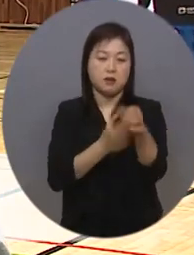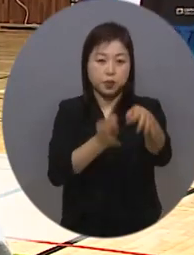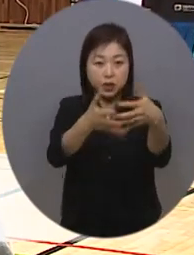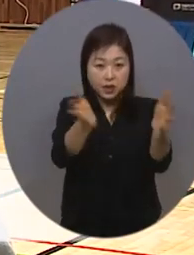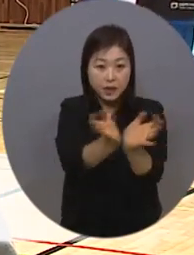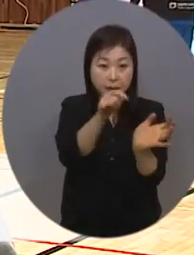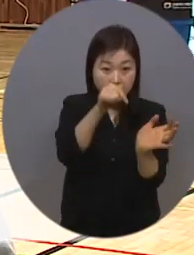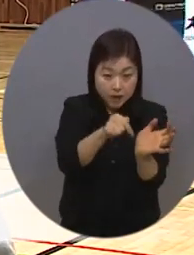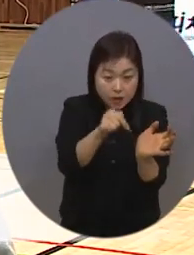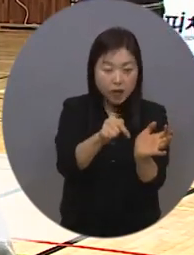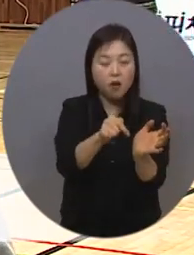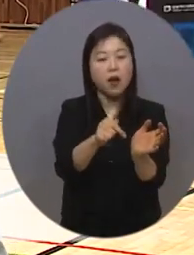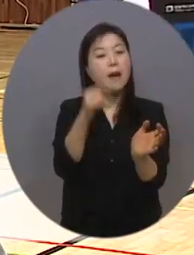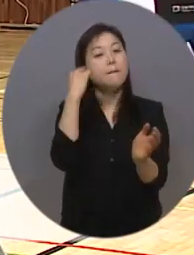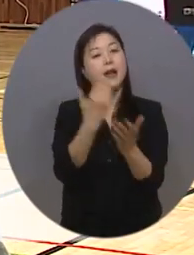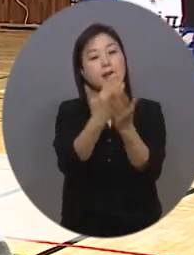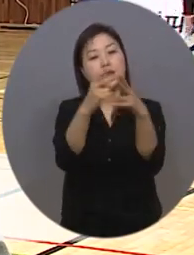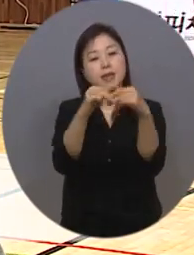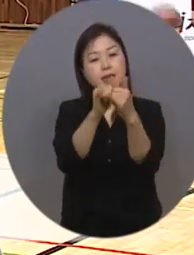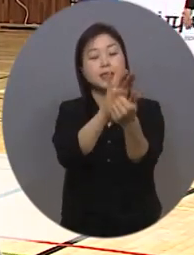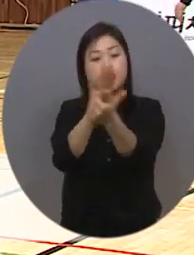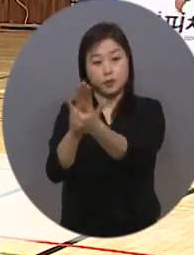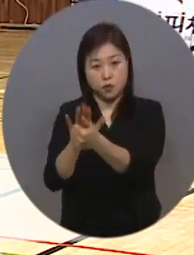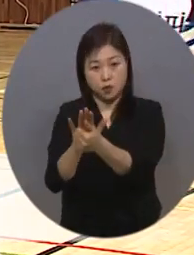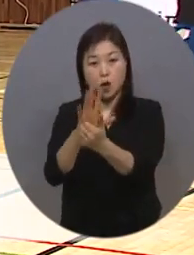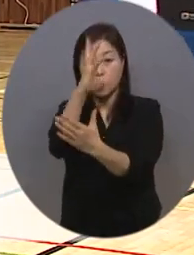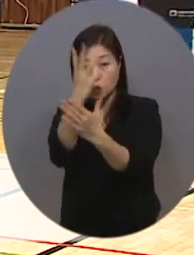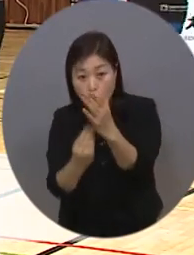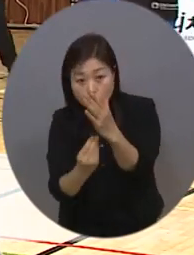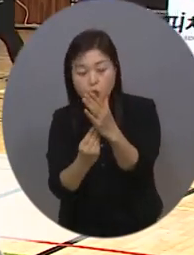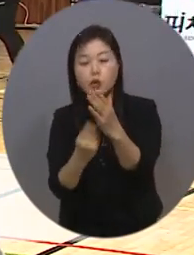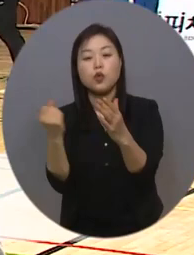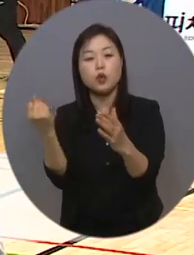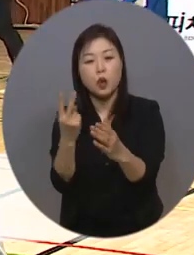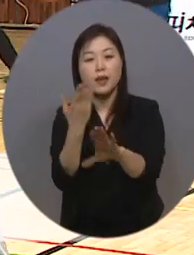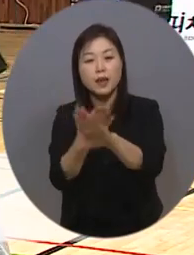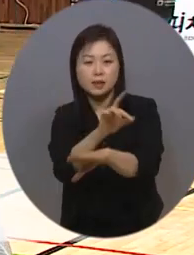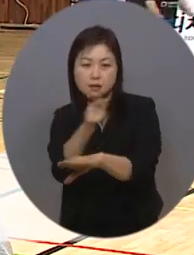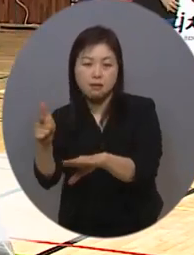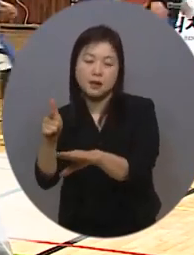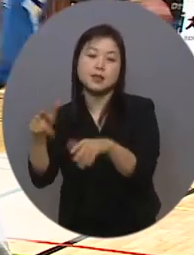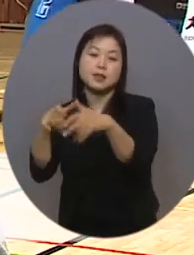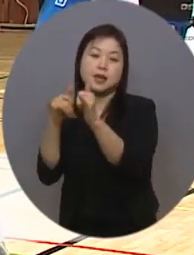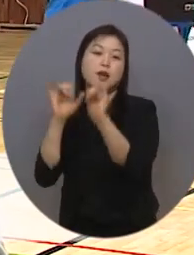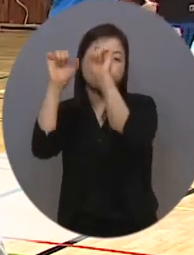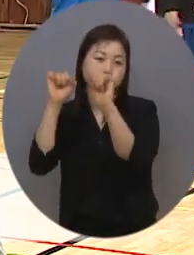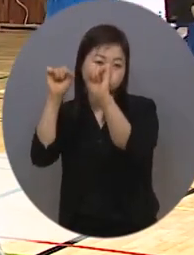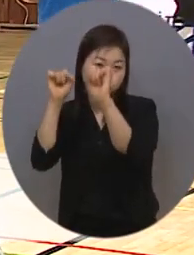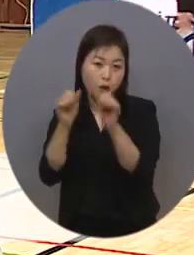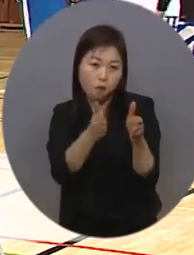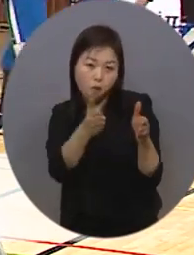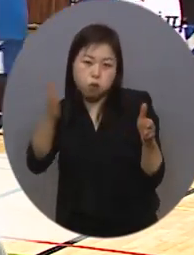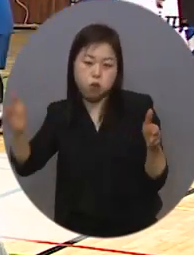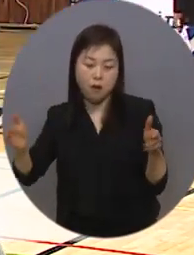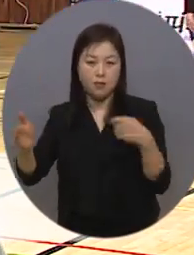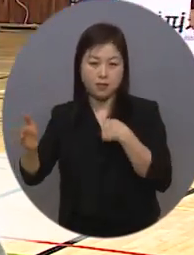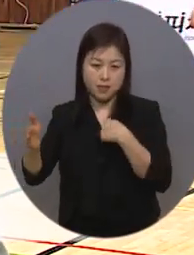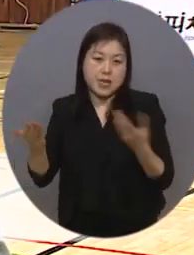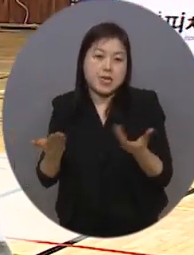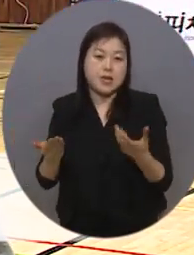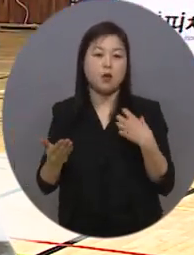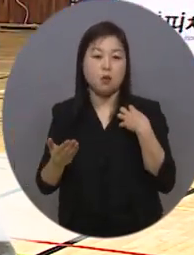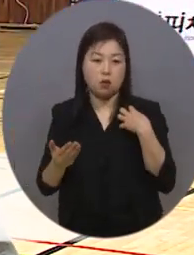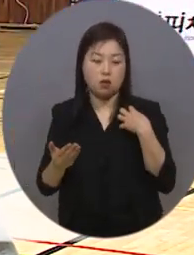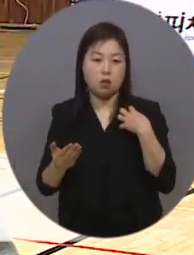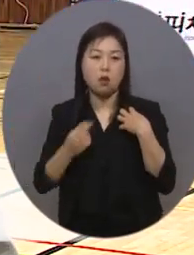이제 아이들을 지원해주고 농구라는 스포츠 말고도 이제 장애인 스포츠의 저변을 좀 확대해주는 일들을 하고 싶고요. 그로